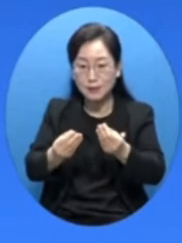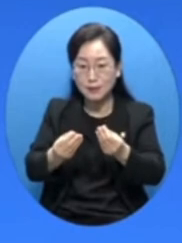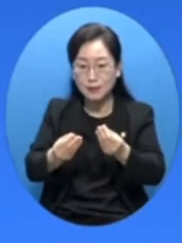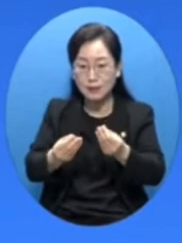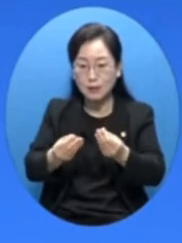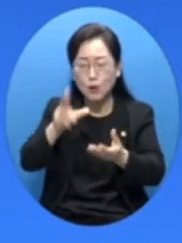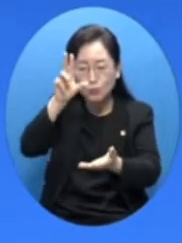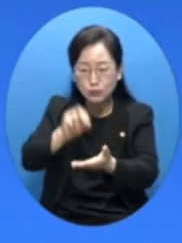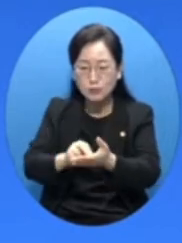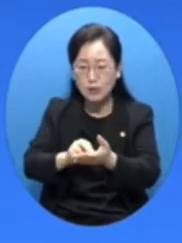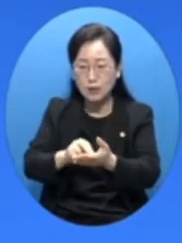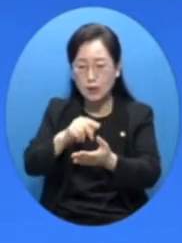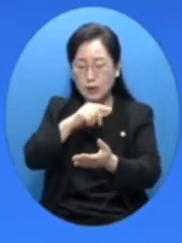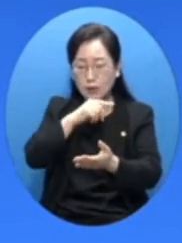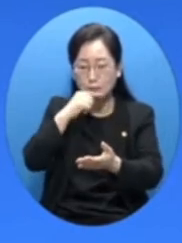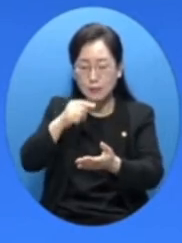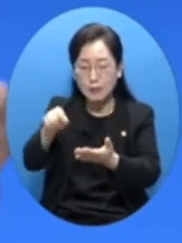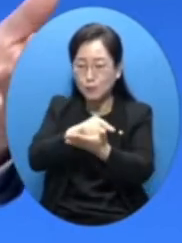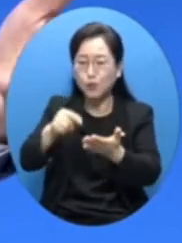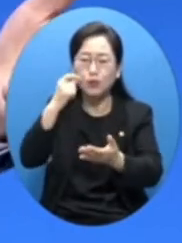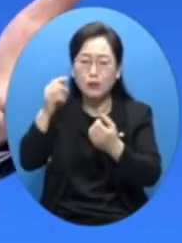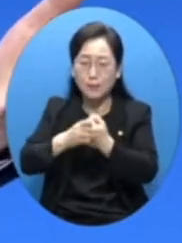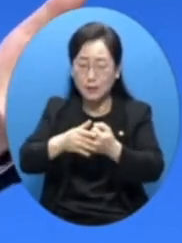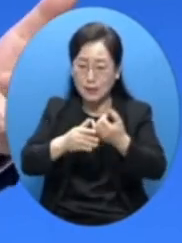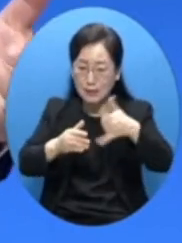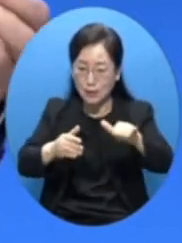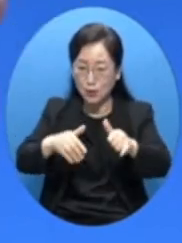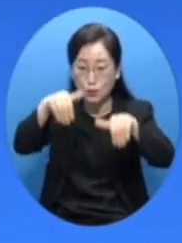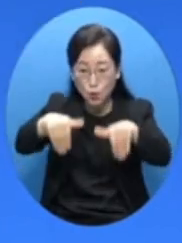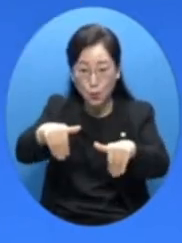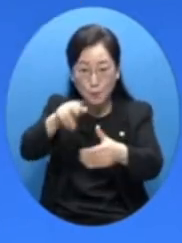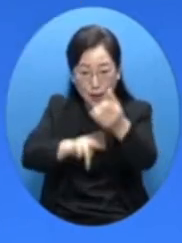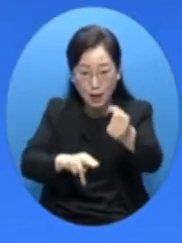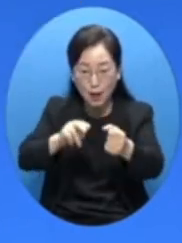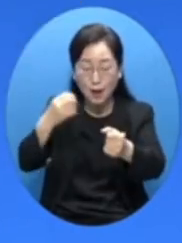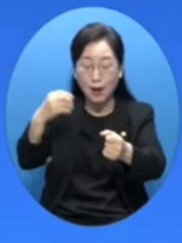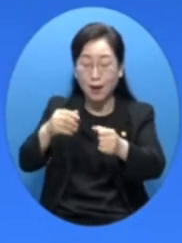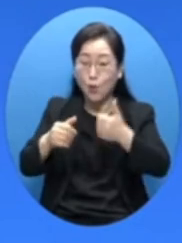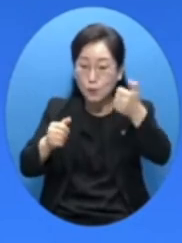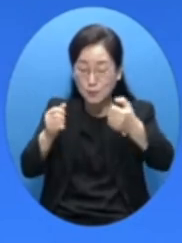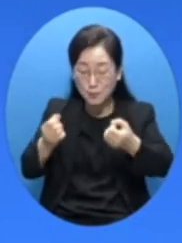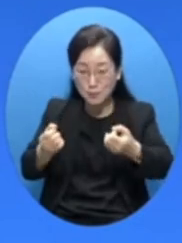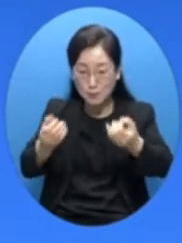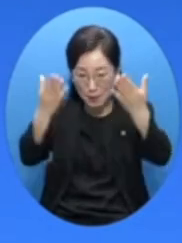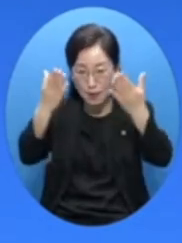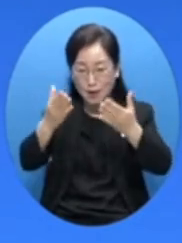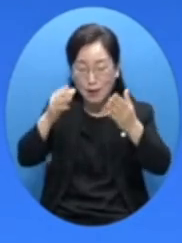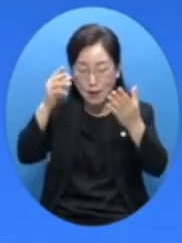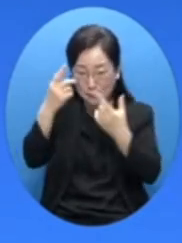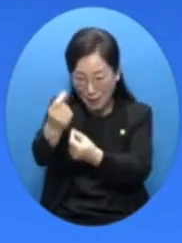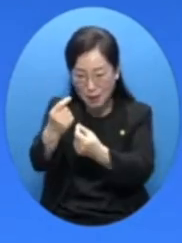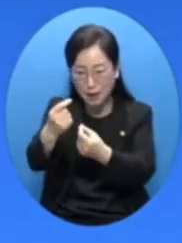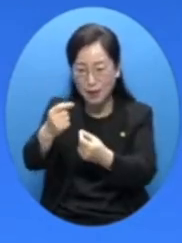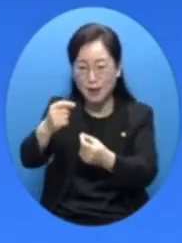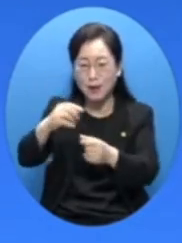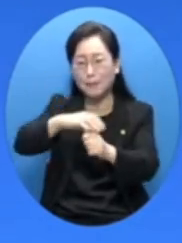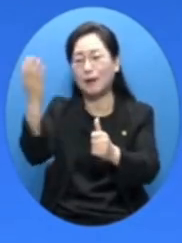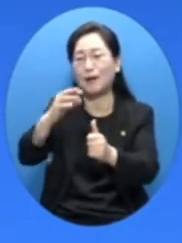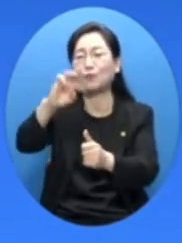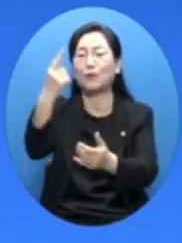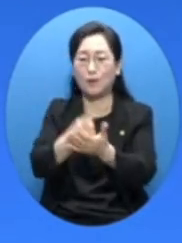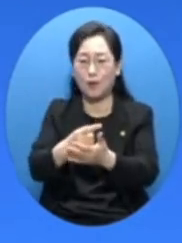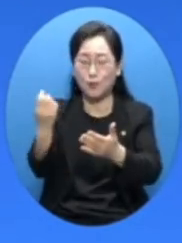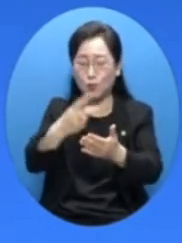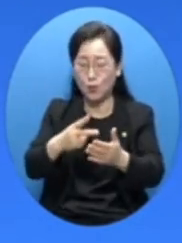그 빚값으로 종으로 팔려갔으면 그날 자유하고 돌아오는 것입니다. 빚 때문에 자기 있던 모든 집과